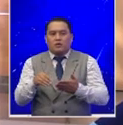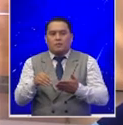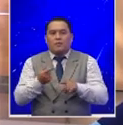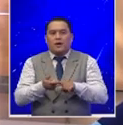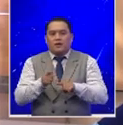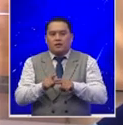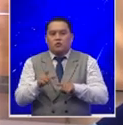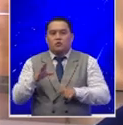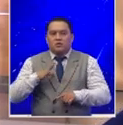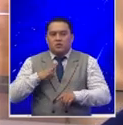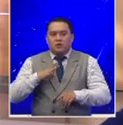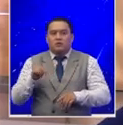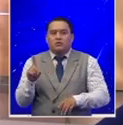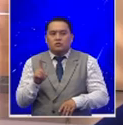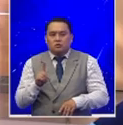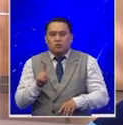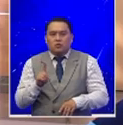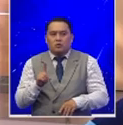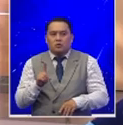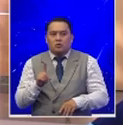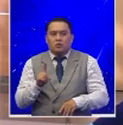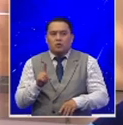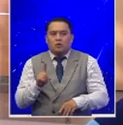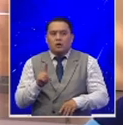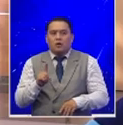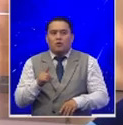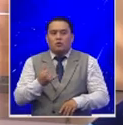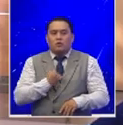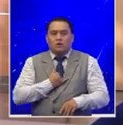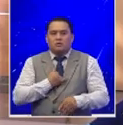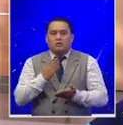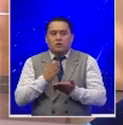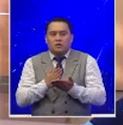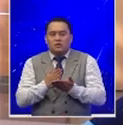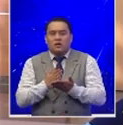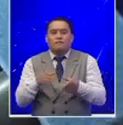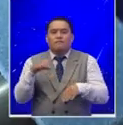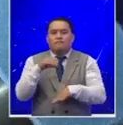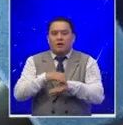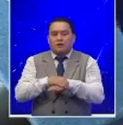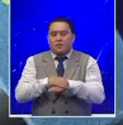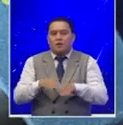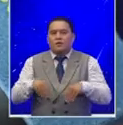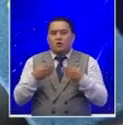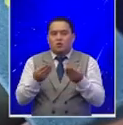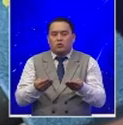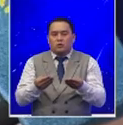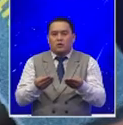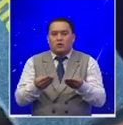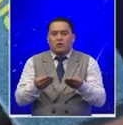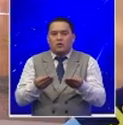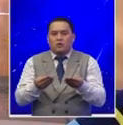тоже выделены средства с местного бюджета. То есть эти роутеры, они уже будут с сим-картами и с тарифом блим.